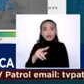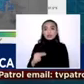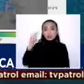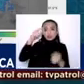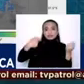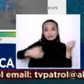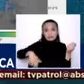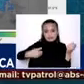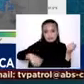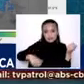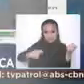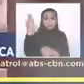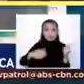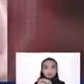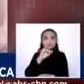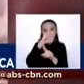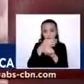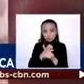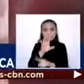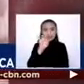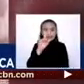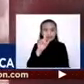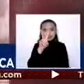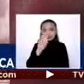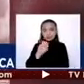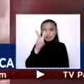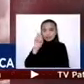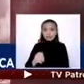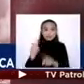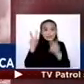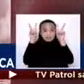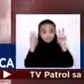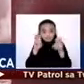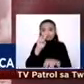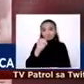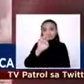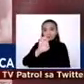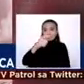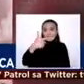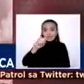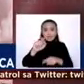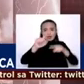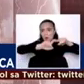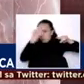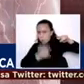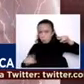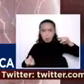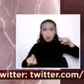noong June 18, 2020. Mega flash ang tawag sa mga kidlat